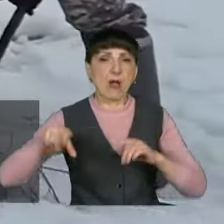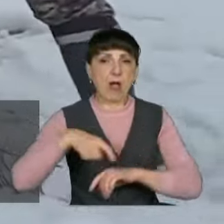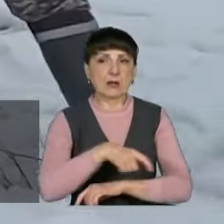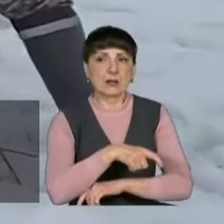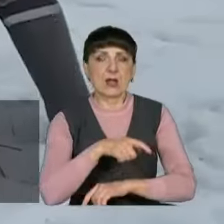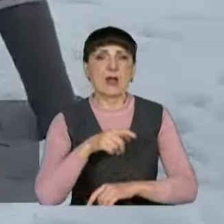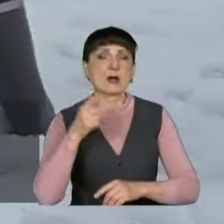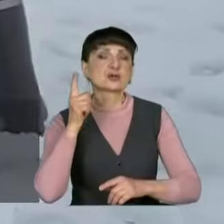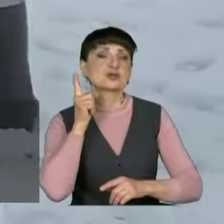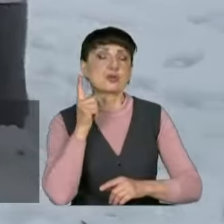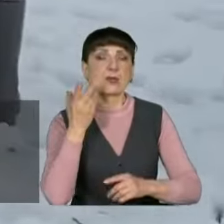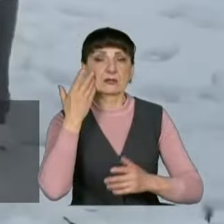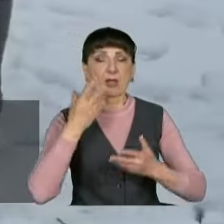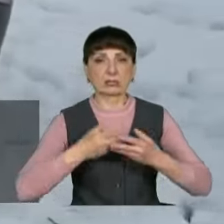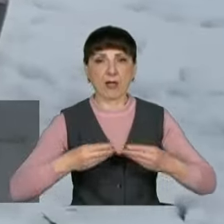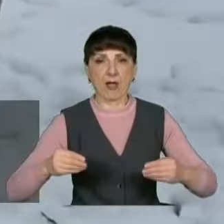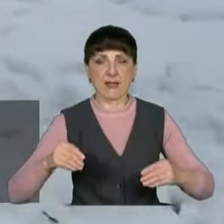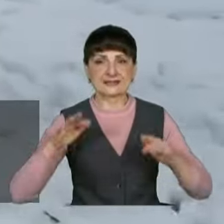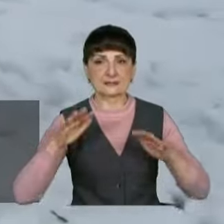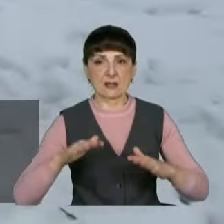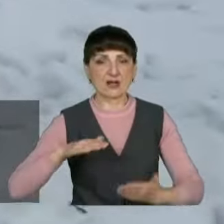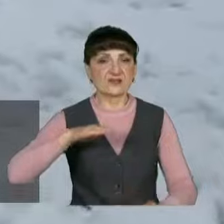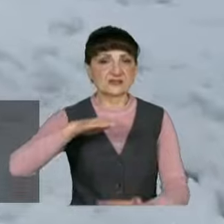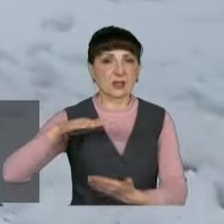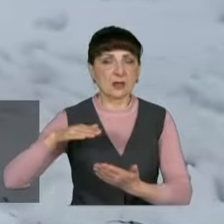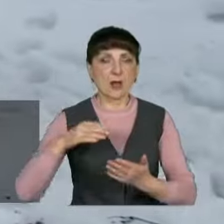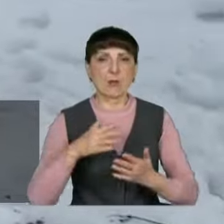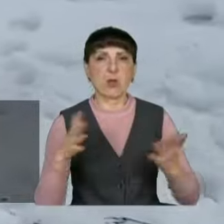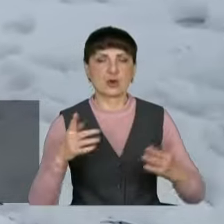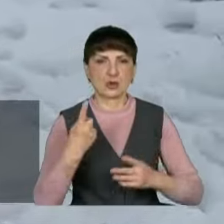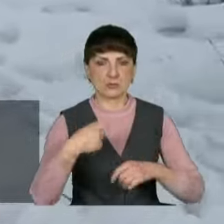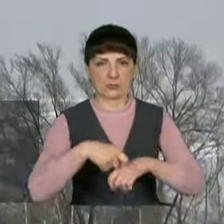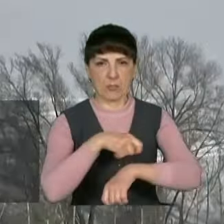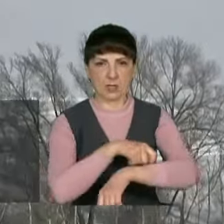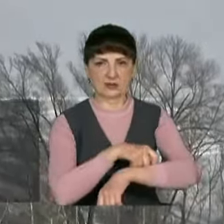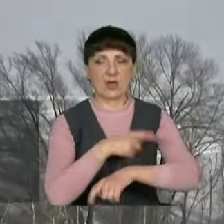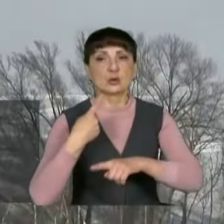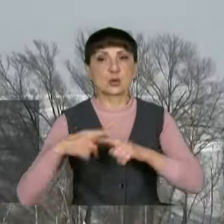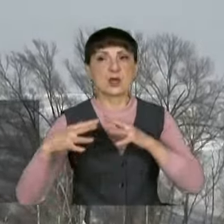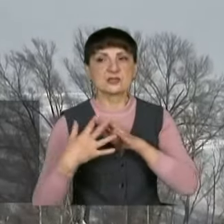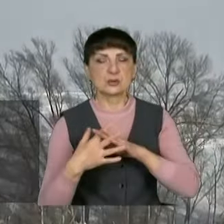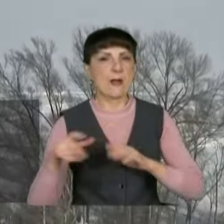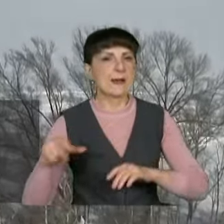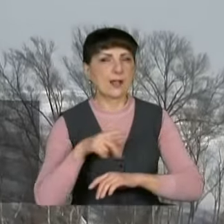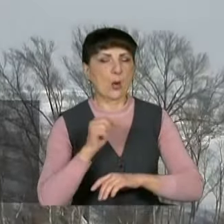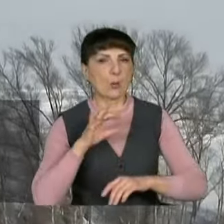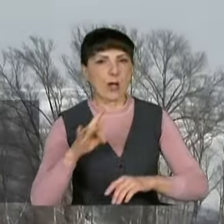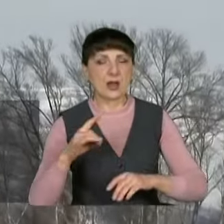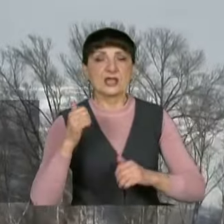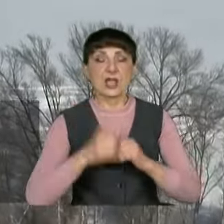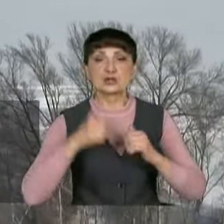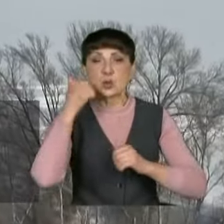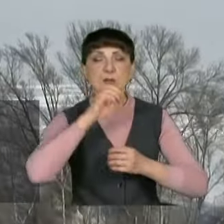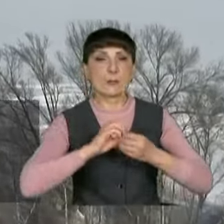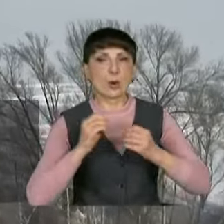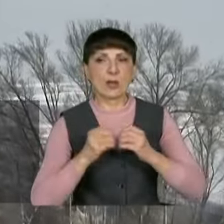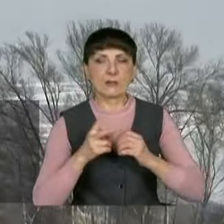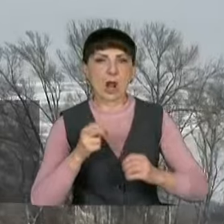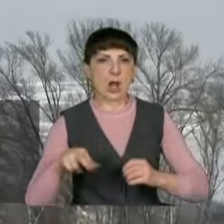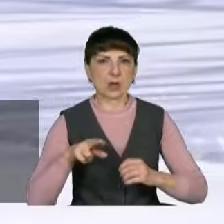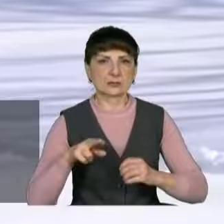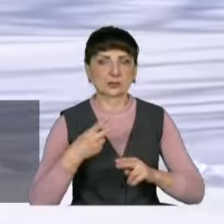активного таяния всей этой массы. Высота покрова до сих пор больше метра. В Шемонахе же угрозу несет река Уба. Ежегодно проблему создают ледяные